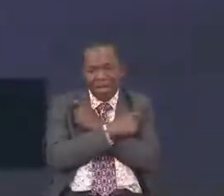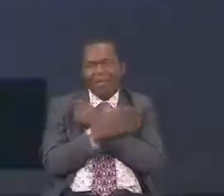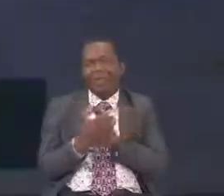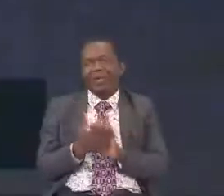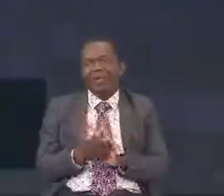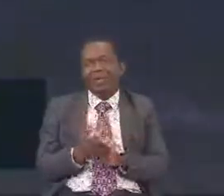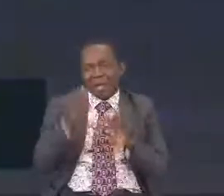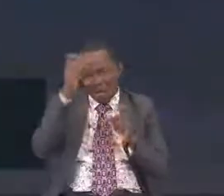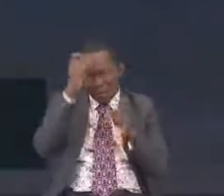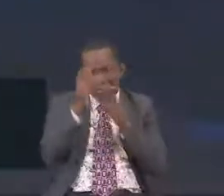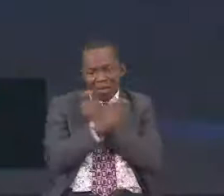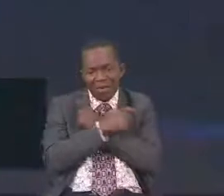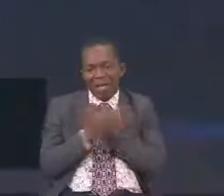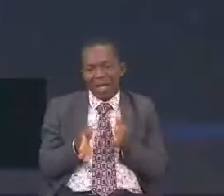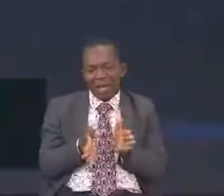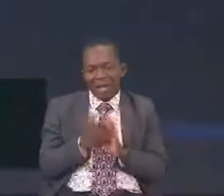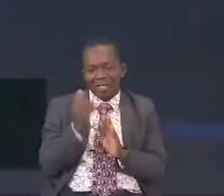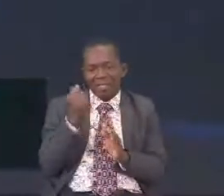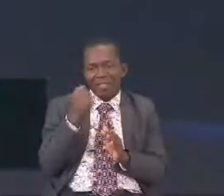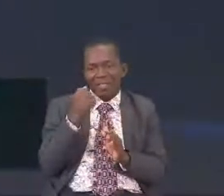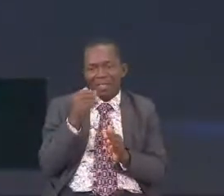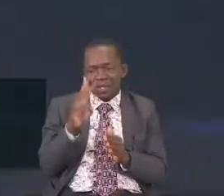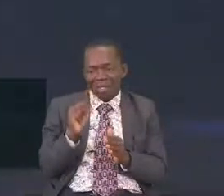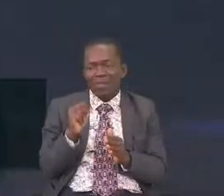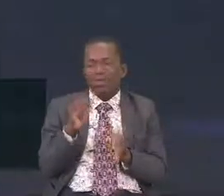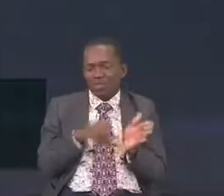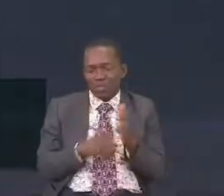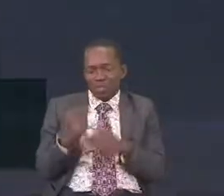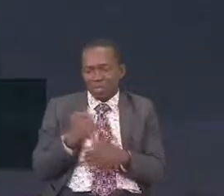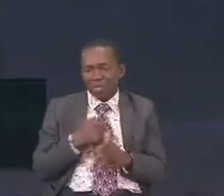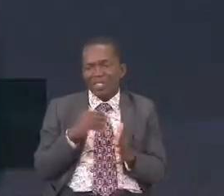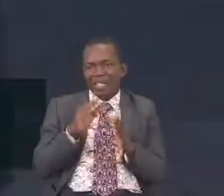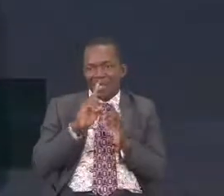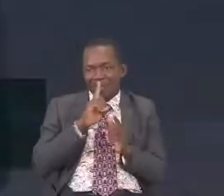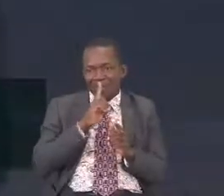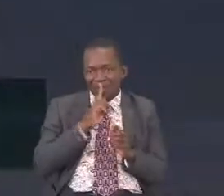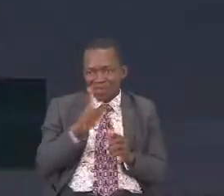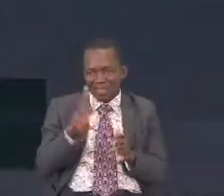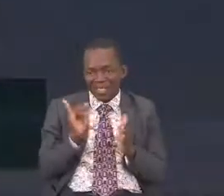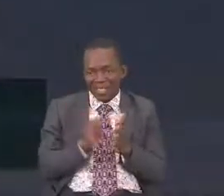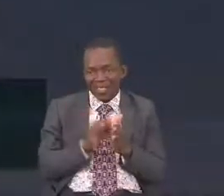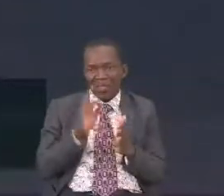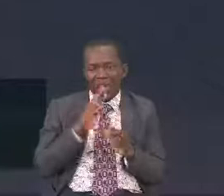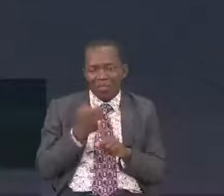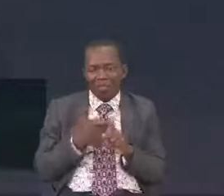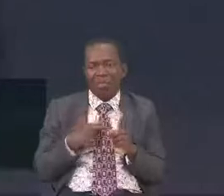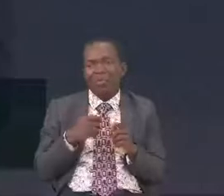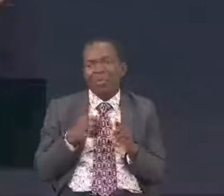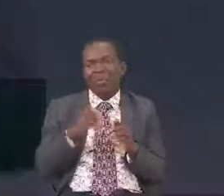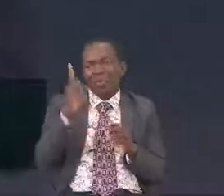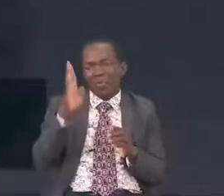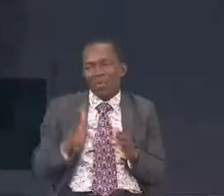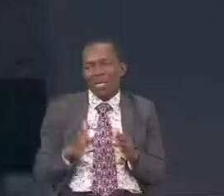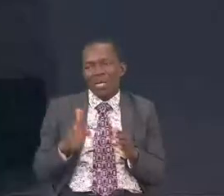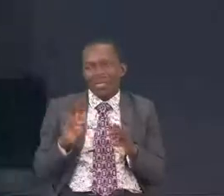la verge qui est devenue un serpent. Pharaon dit, magicien, qu'est-ce que vous attendez? Jetez vos verges. Et ils ont jeté leur